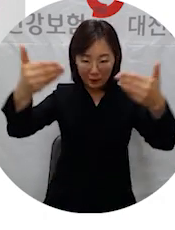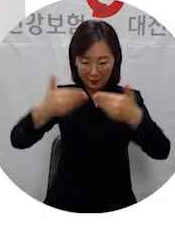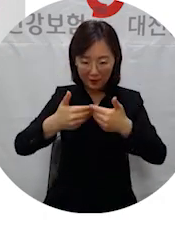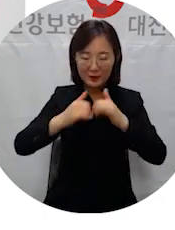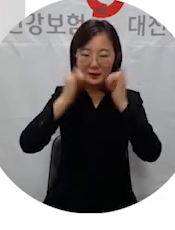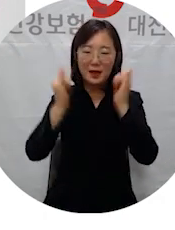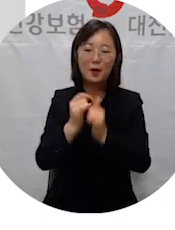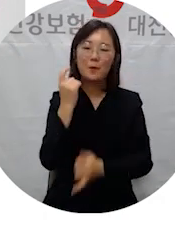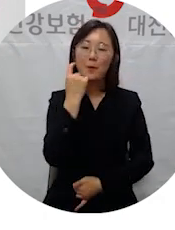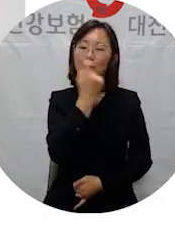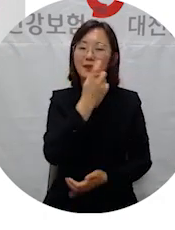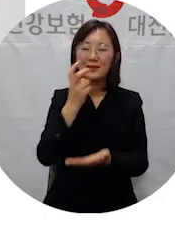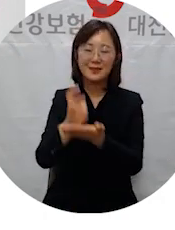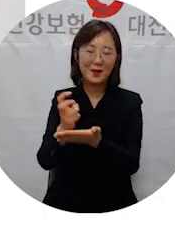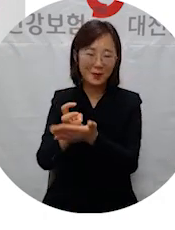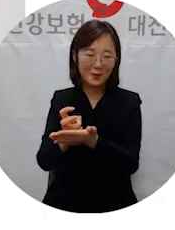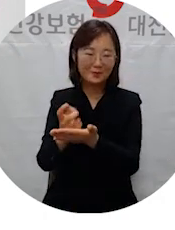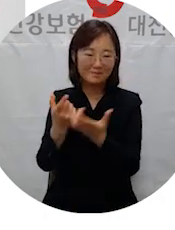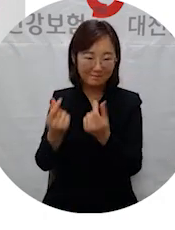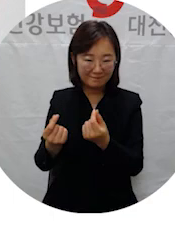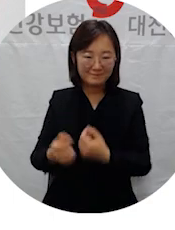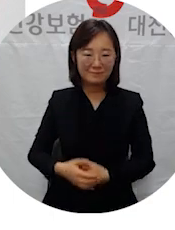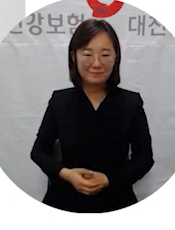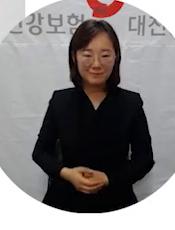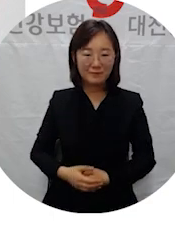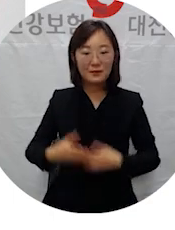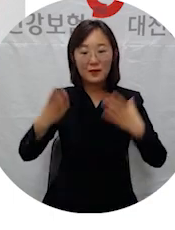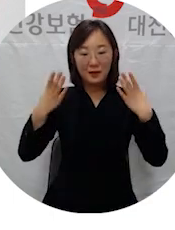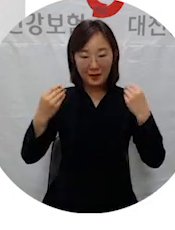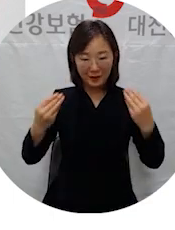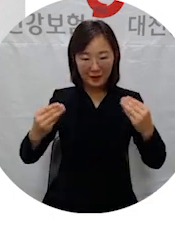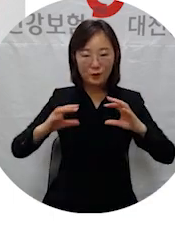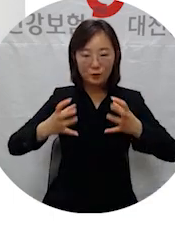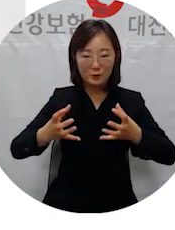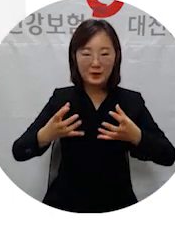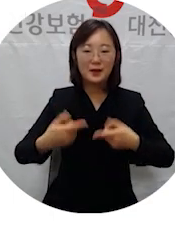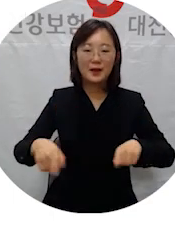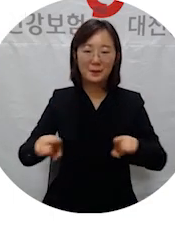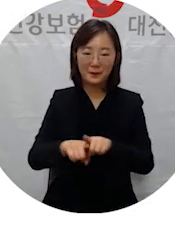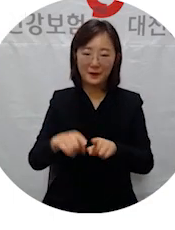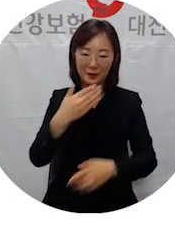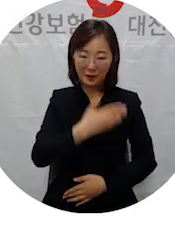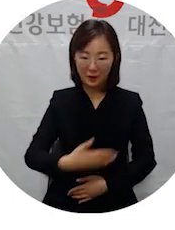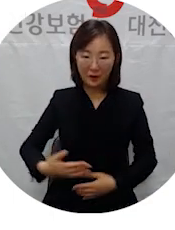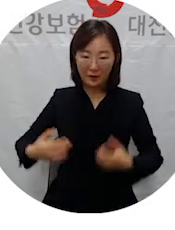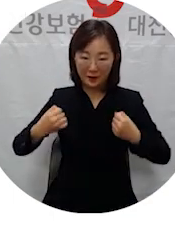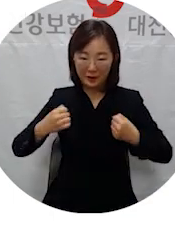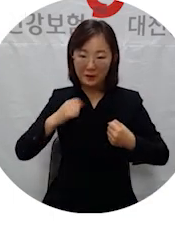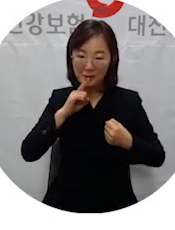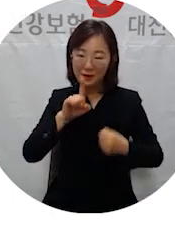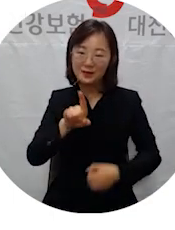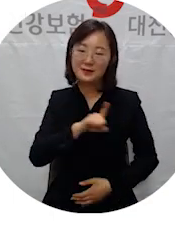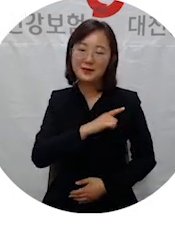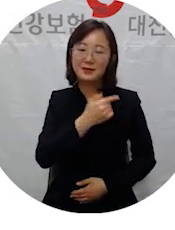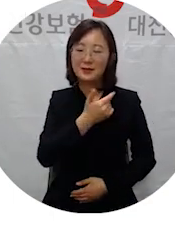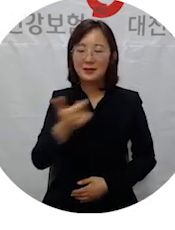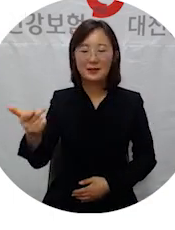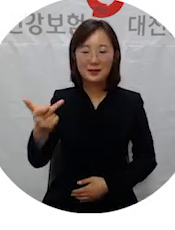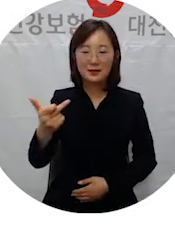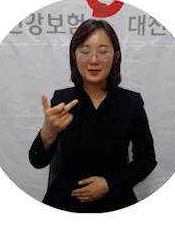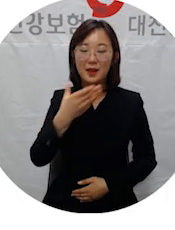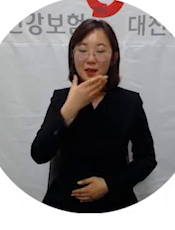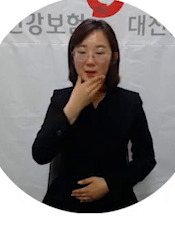K건강보험은 세계적으로 주목받는 사회보장제도로 거듭나고 있습니다. 늘 그래왔듯